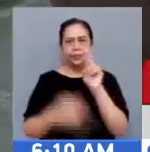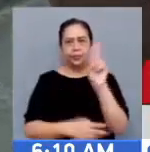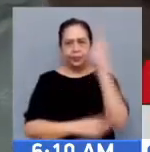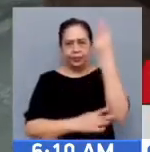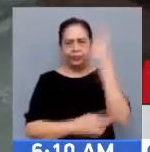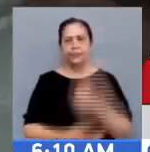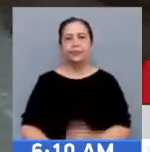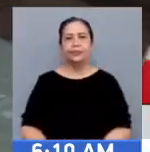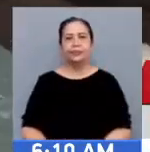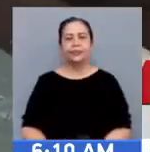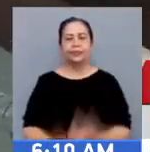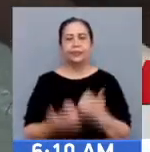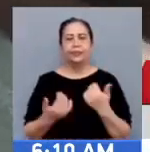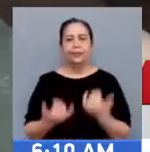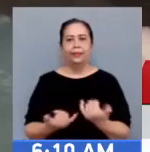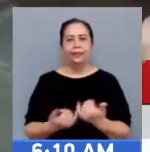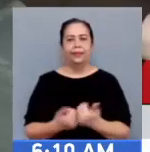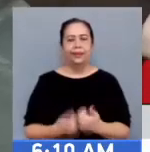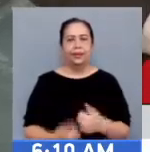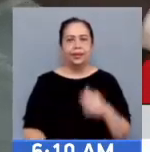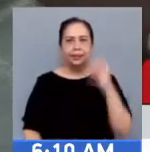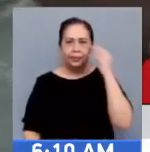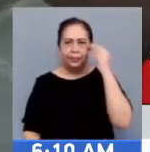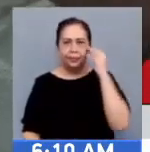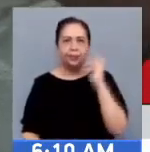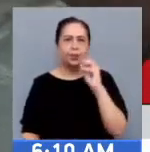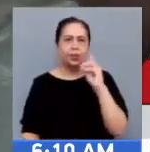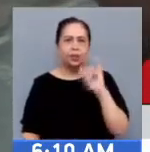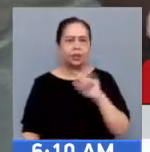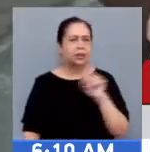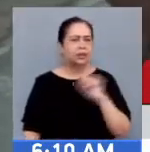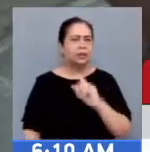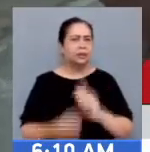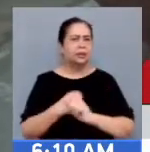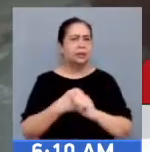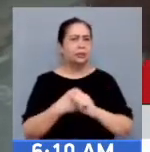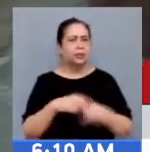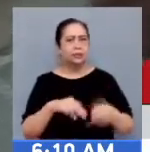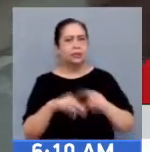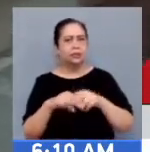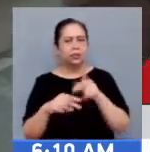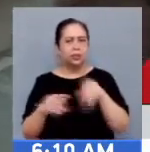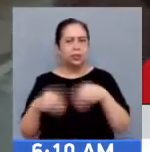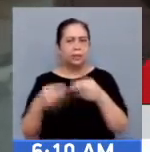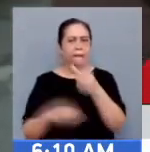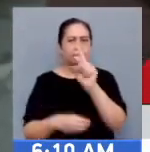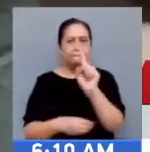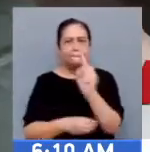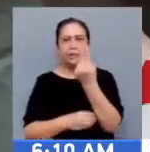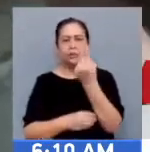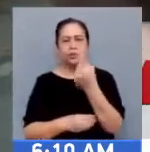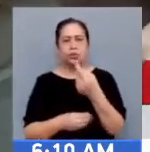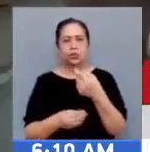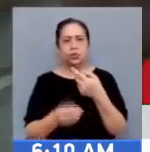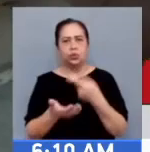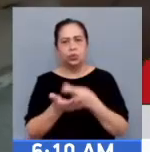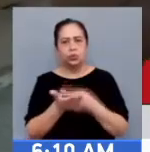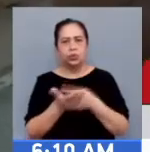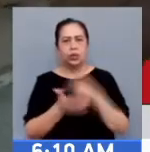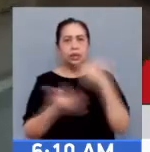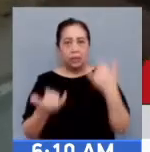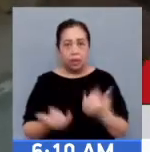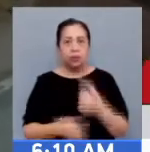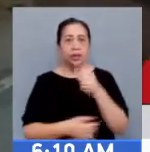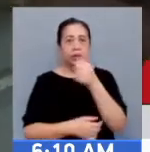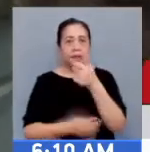sa ila sa Gamodi. Oo, itong provisional fare increase na bigyan kayo ng piso na dagdag sa pasahe, 10 pesos. Kailan